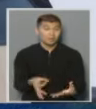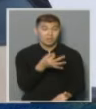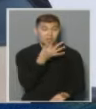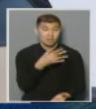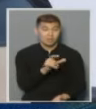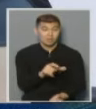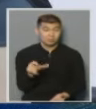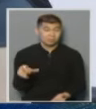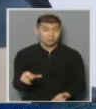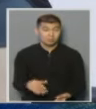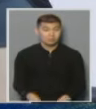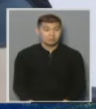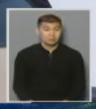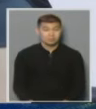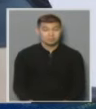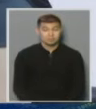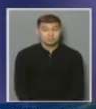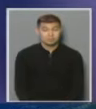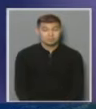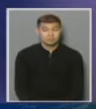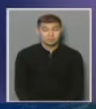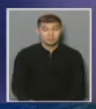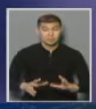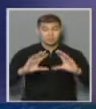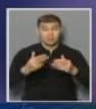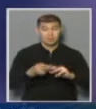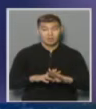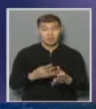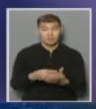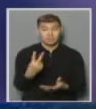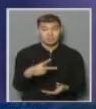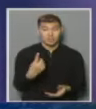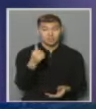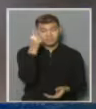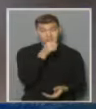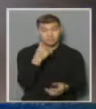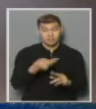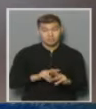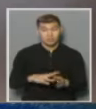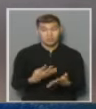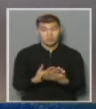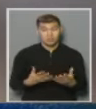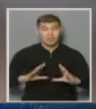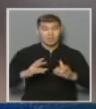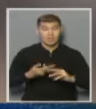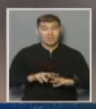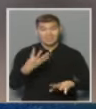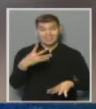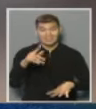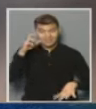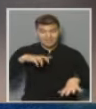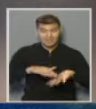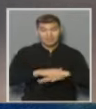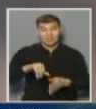Мәриям әділқазылардың көңілін баулап алды. Әлемдік модель 2021 байқауына биыл төрткүл дүниенің 40 елінен